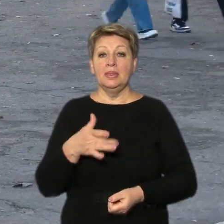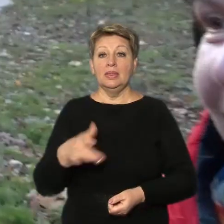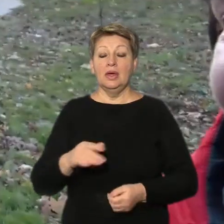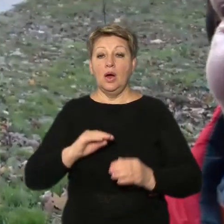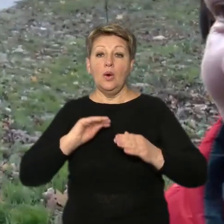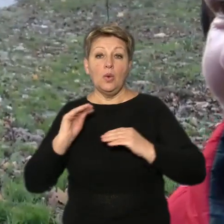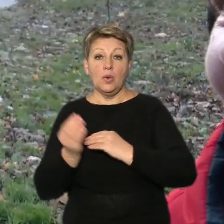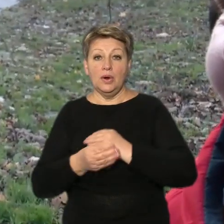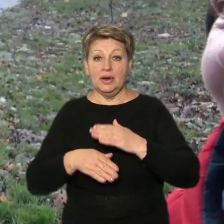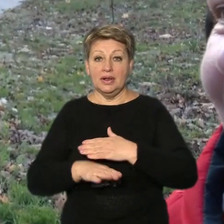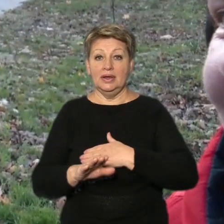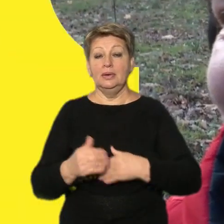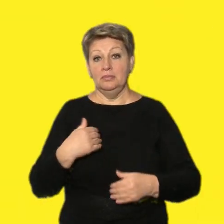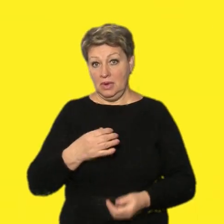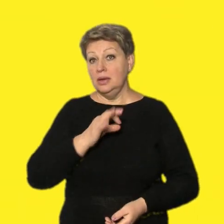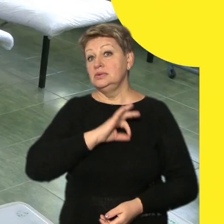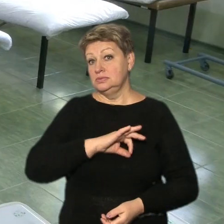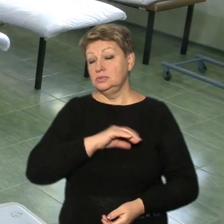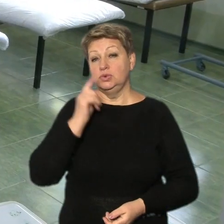Дякую за перегляд!